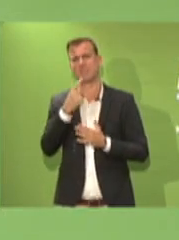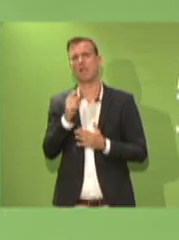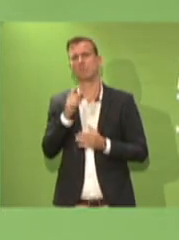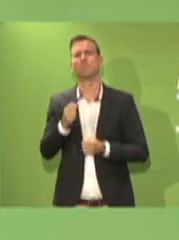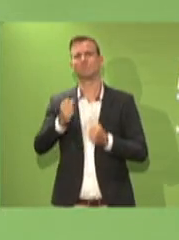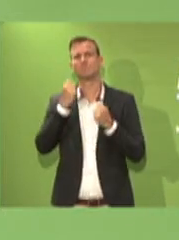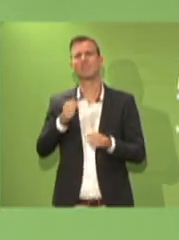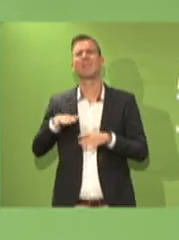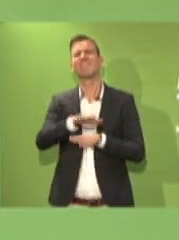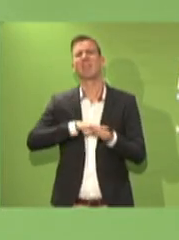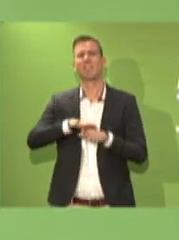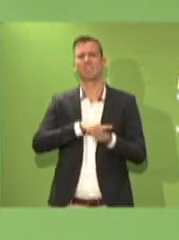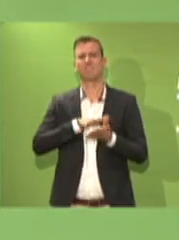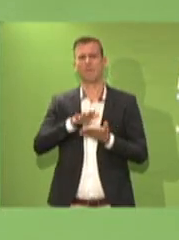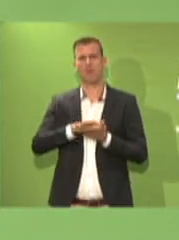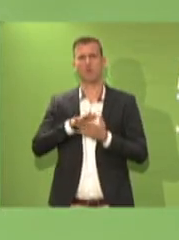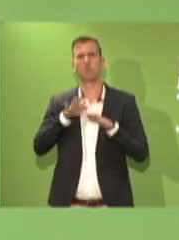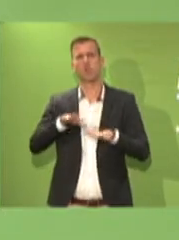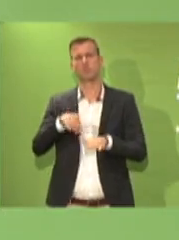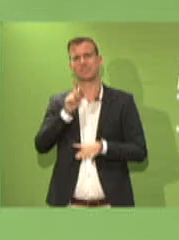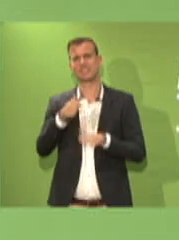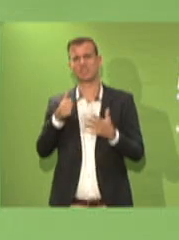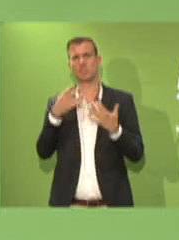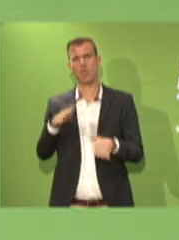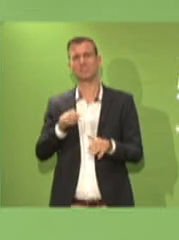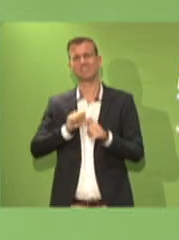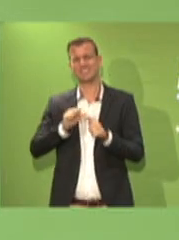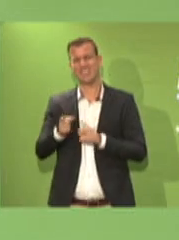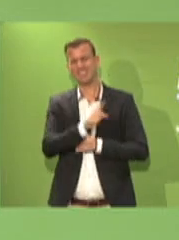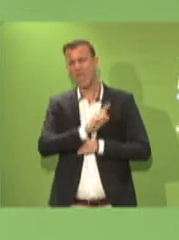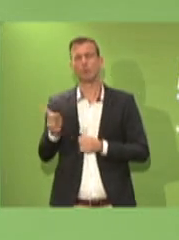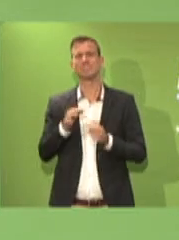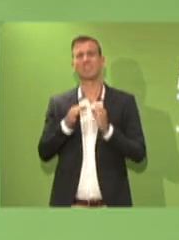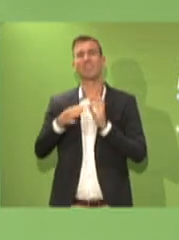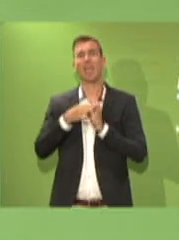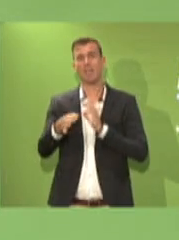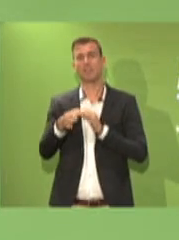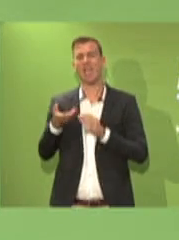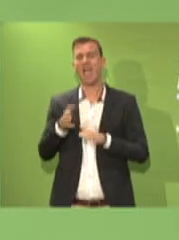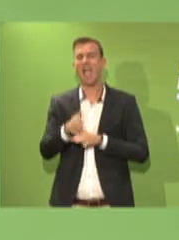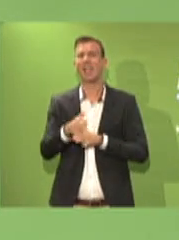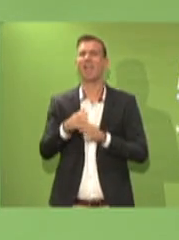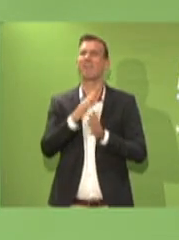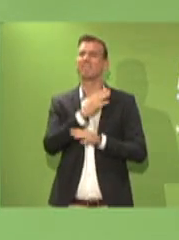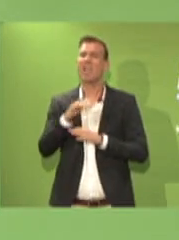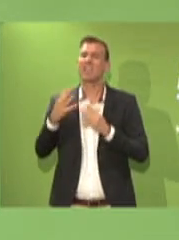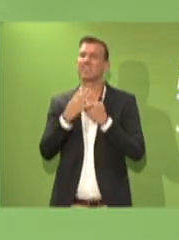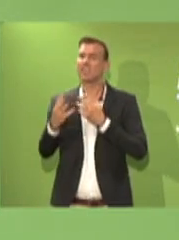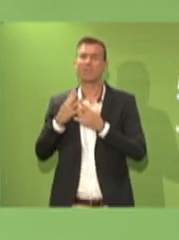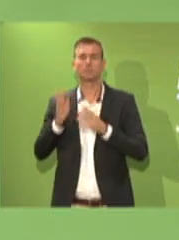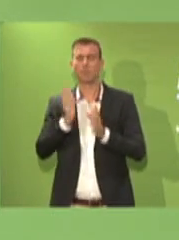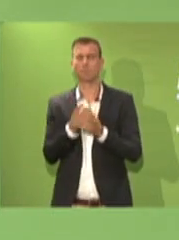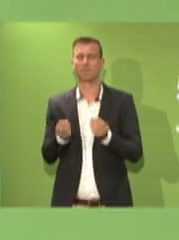massiven Flächenverbrauch. Seit 1996 sind fast 1000 Quadratmeter Acker- und Weidefläche in Nordrhein-Westfalen verloren